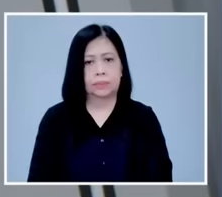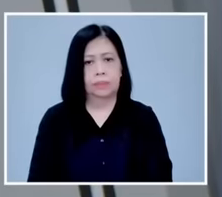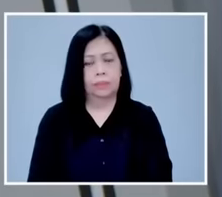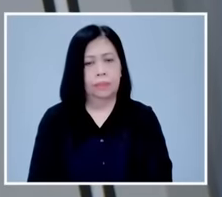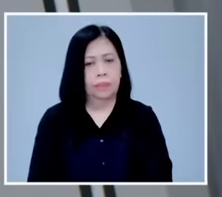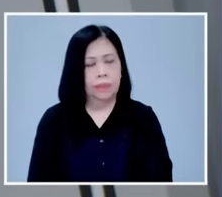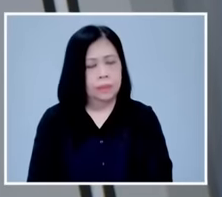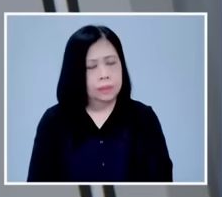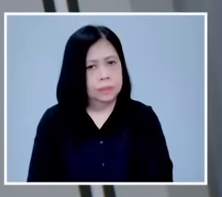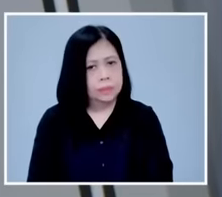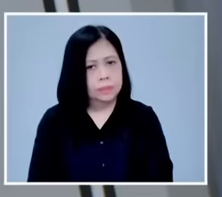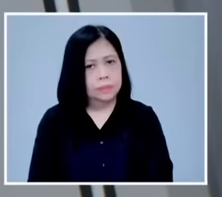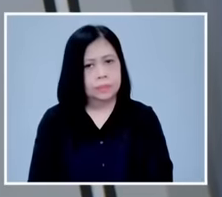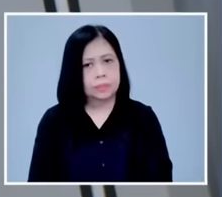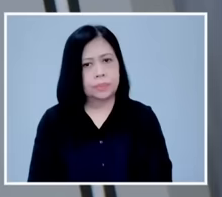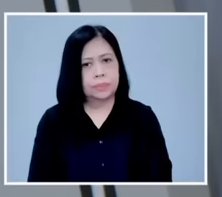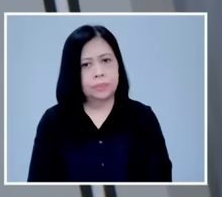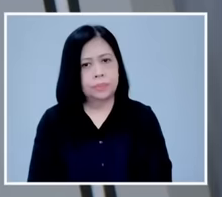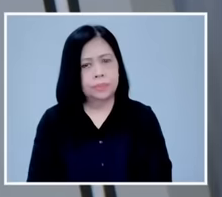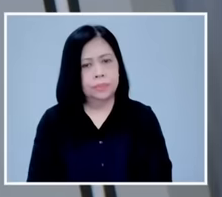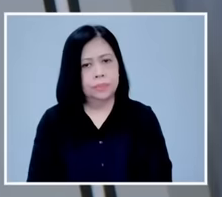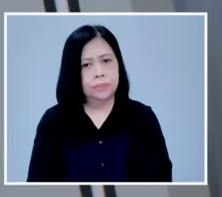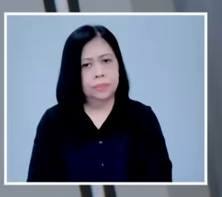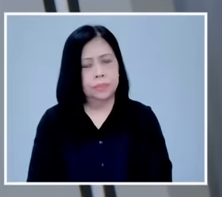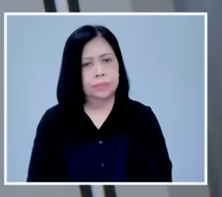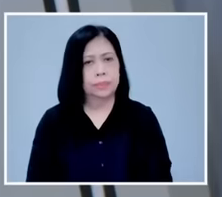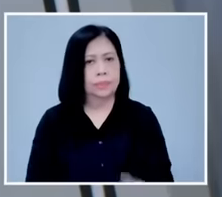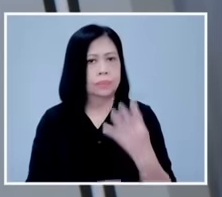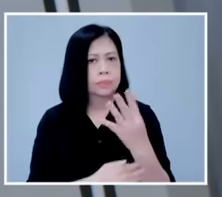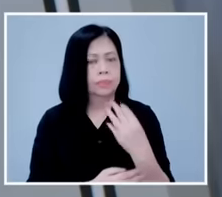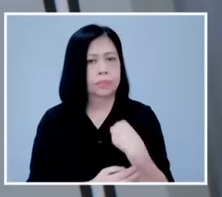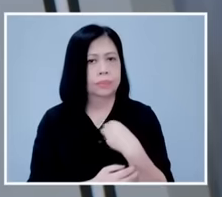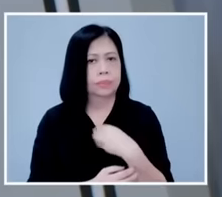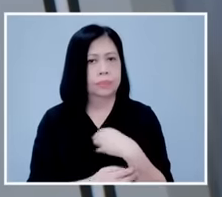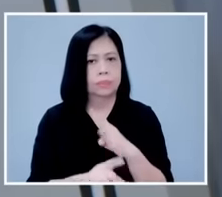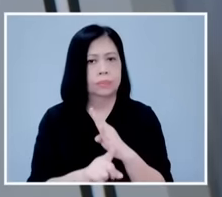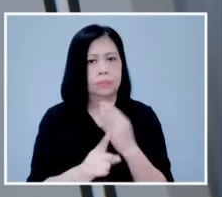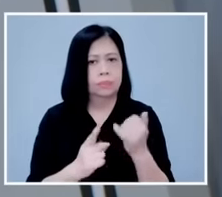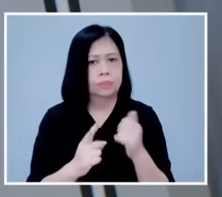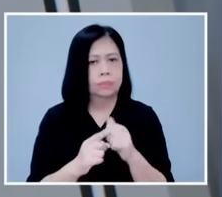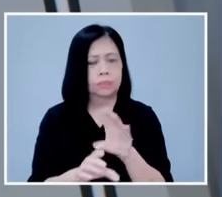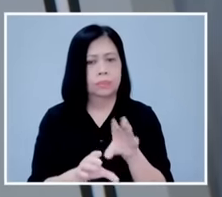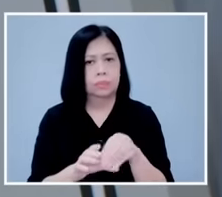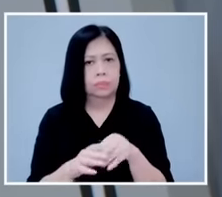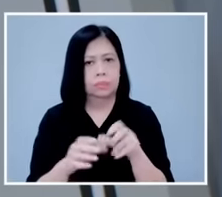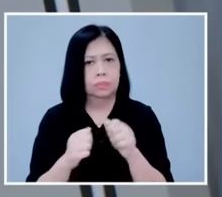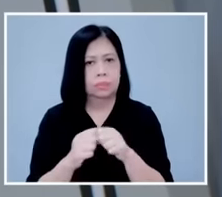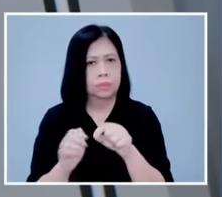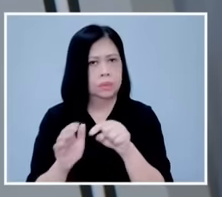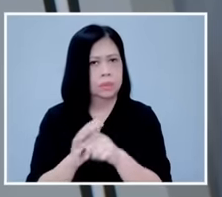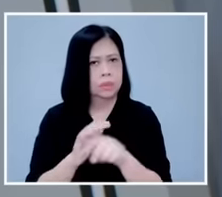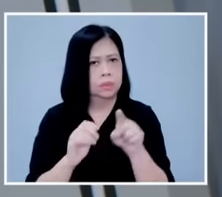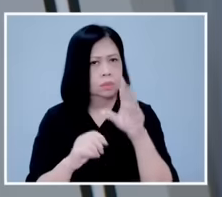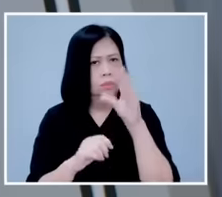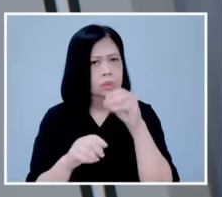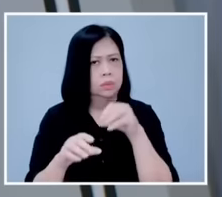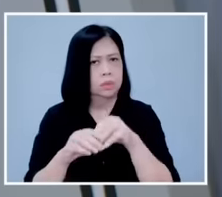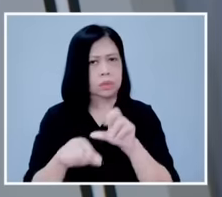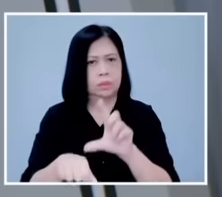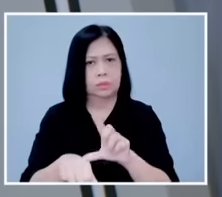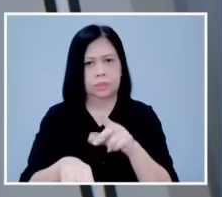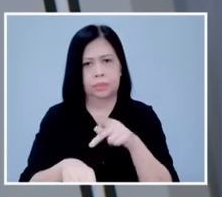Pansamantalang pinalaya ng piskalya ang 4 na kawanin ng barangay na sinasangkot sa pagpatay sa isang lalaki sa Las Piñas